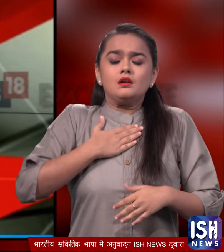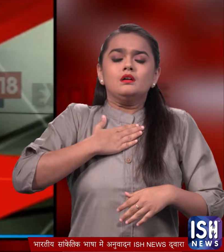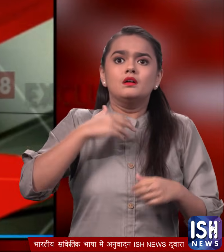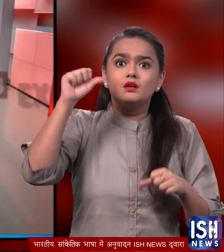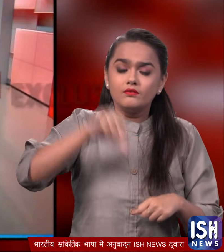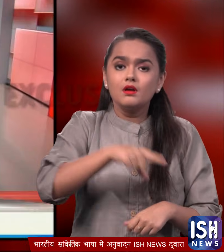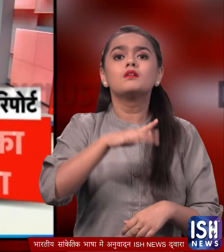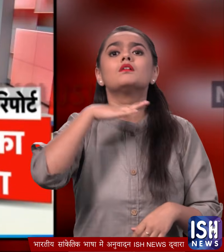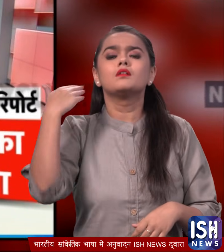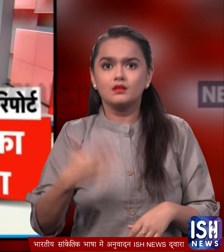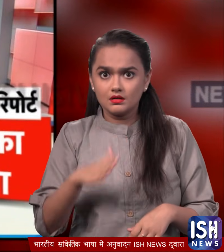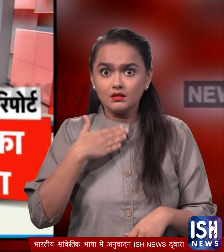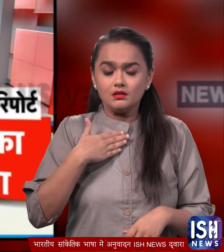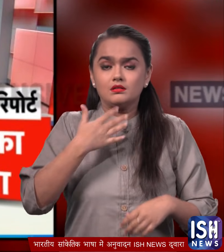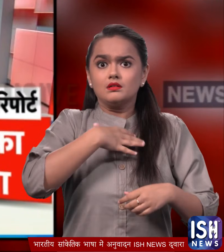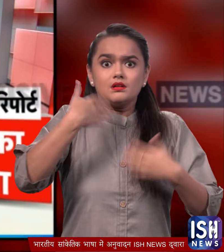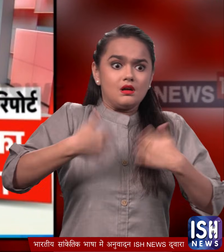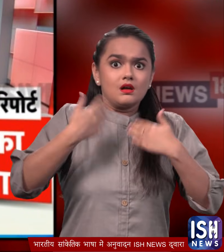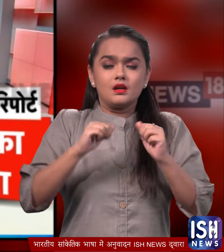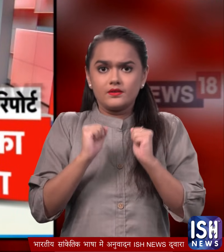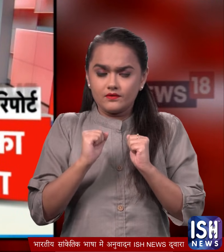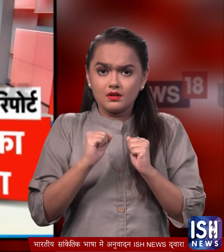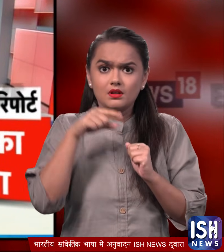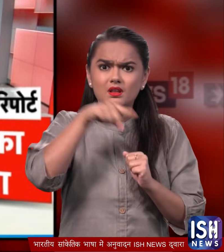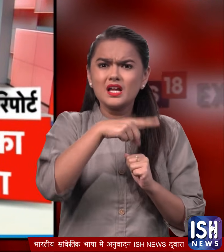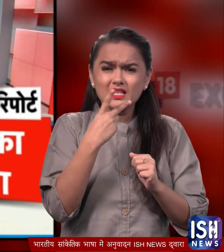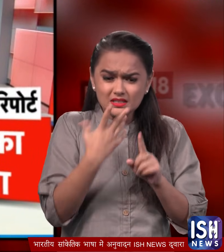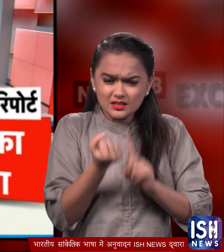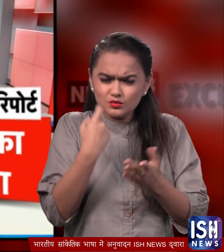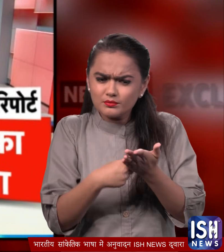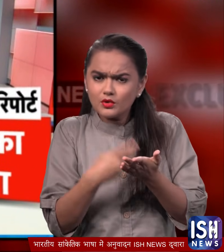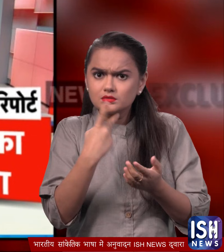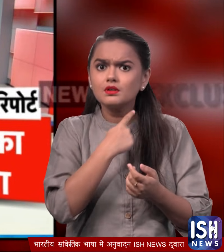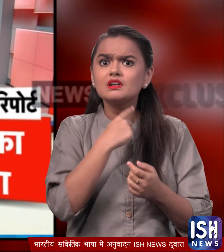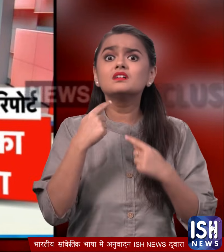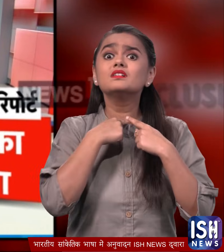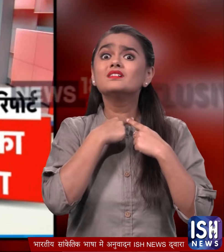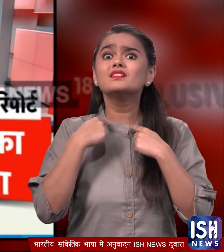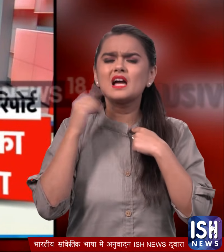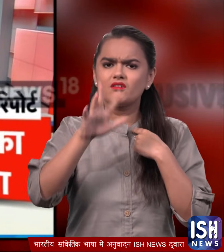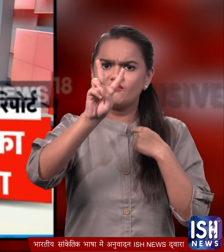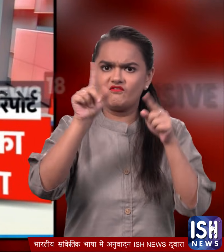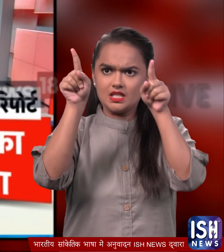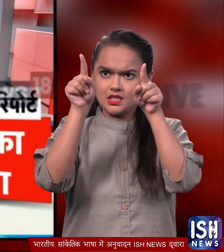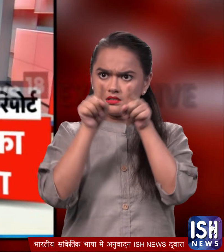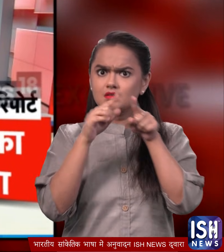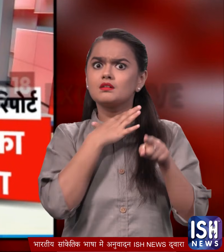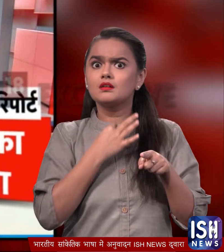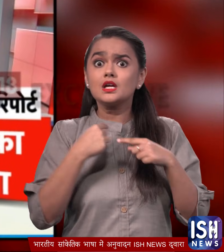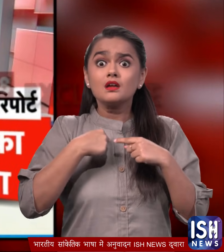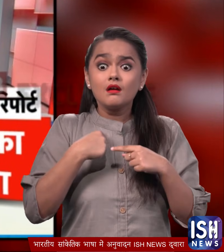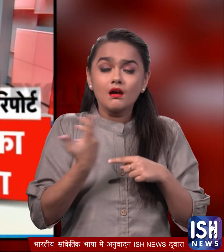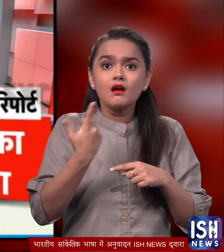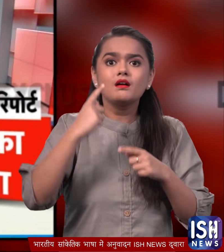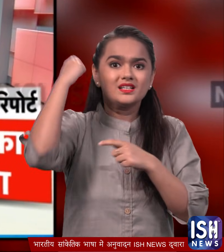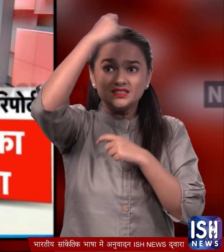है कि पोस्टमार्टम रिपोर्ट में लिखा गया है कि महंत नरेंद्र गिरी के गले पर वी का निशान मिला था और माना जा रहा है कि यह निशान रस्सी का